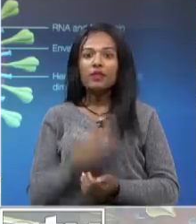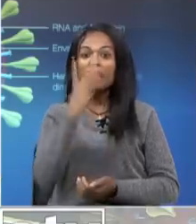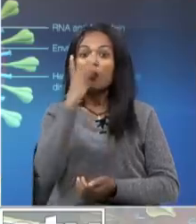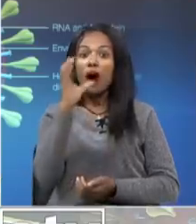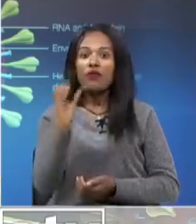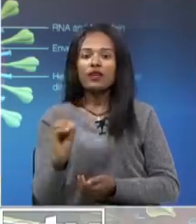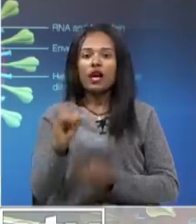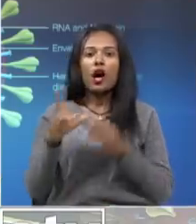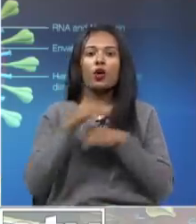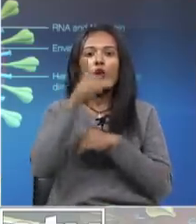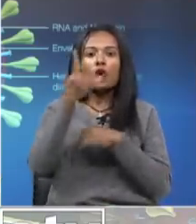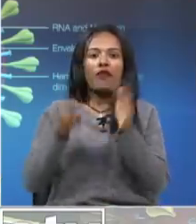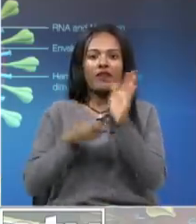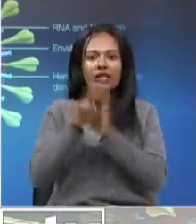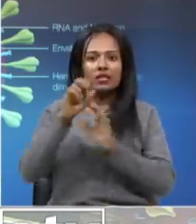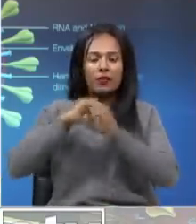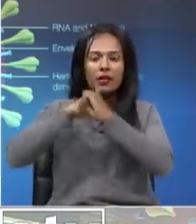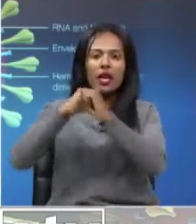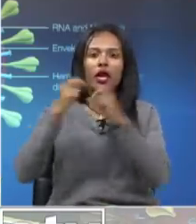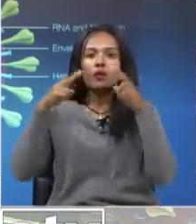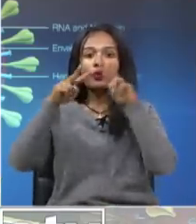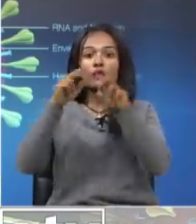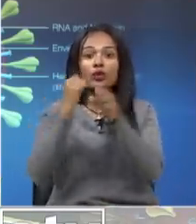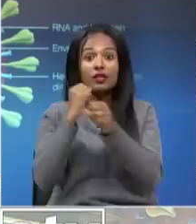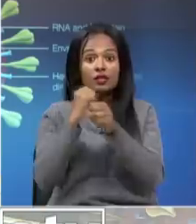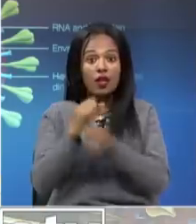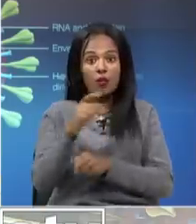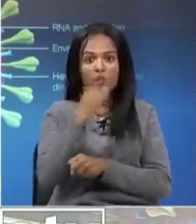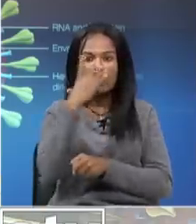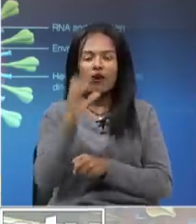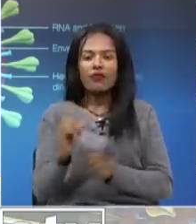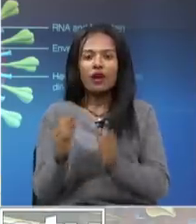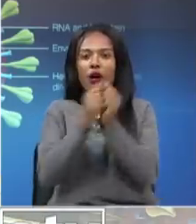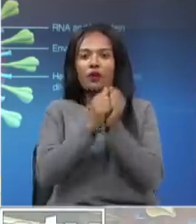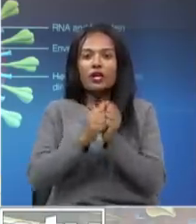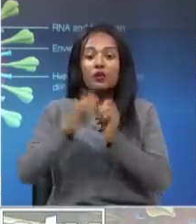በአፍሪካ የኮሮና ቫይረስን ለመከላከል በትኩረት እየተሰራ መሆኑን የአፍሪካ ህብረት ኮሚሽን የበሽታዎች መከላከልና መቆጣጠር